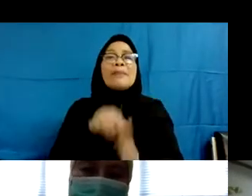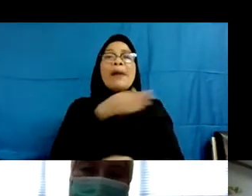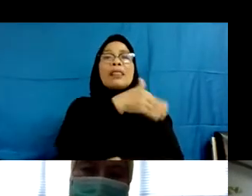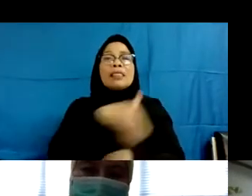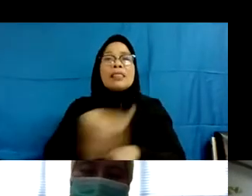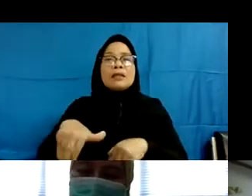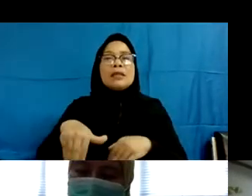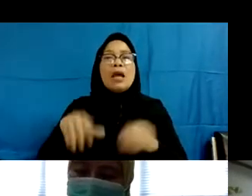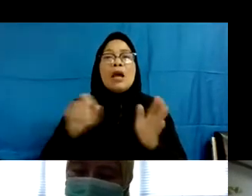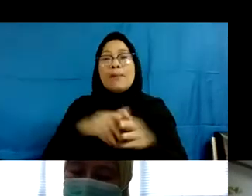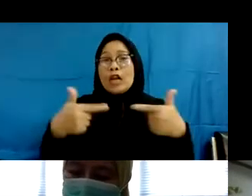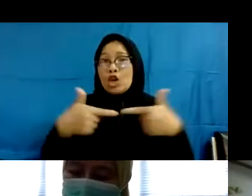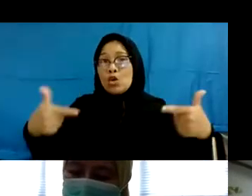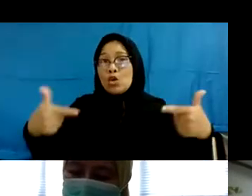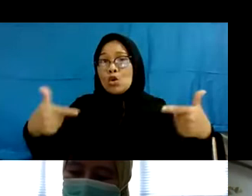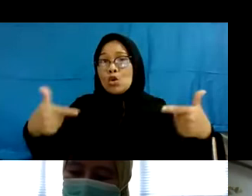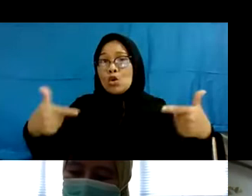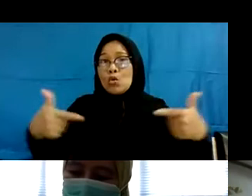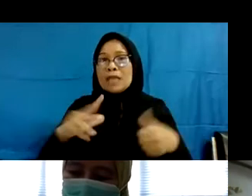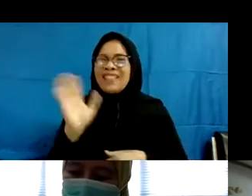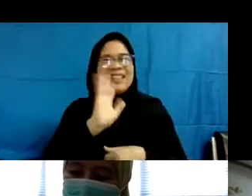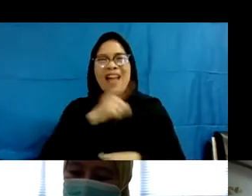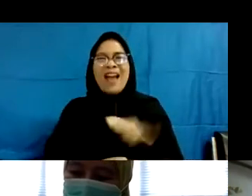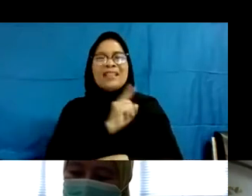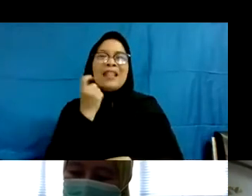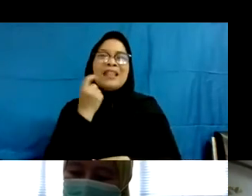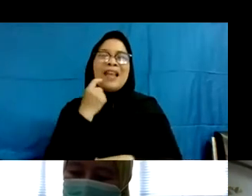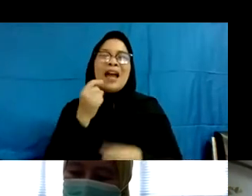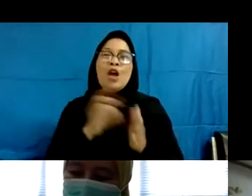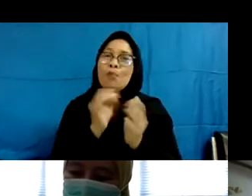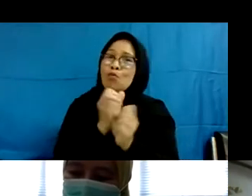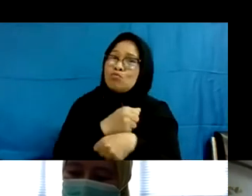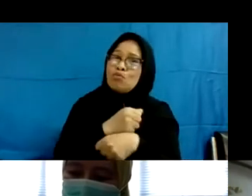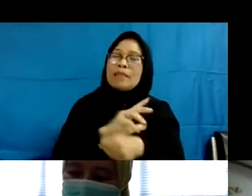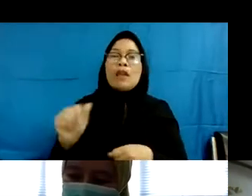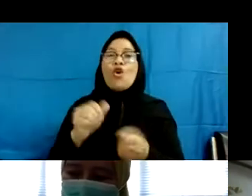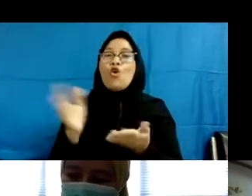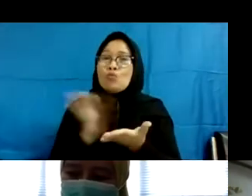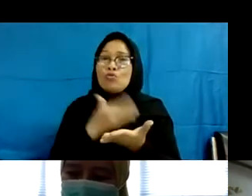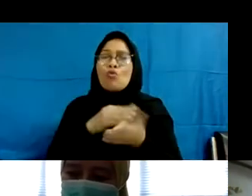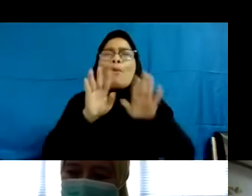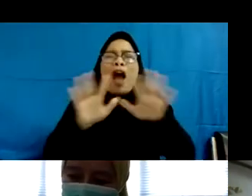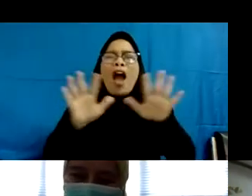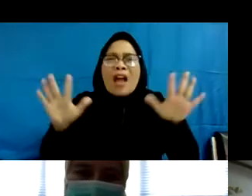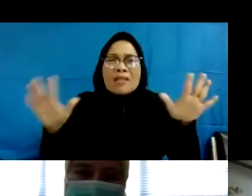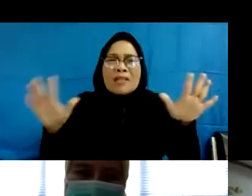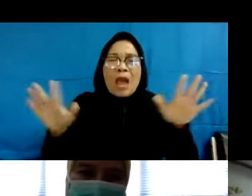perluasan akses tidak hanya menyangkut pencetakan buku sebanyak-banyak mungkin. Tidak seperti